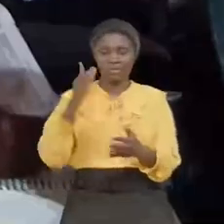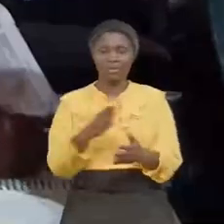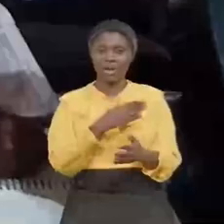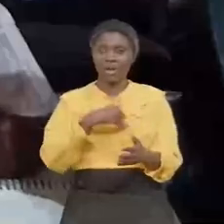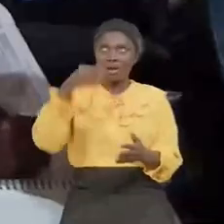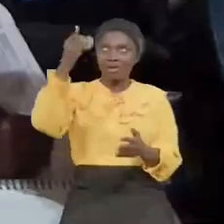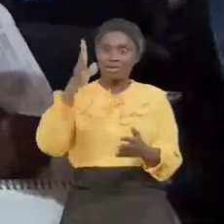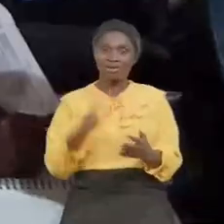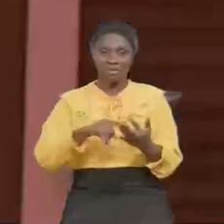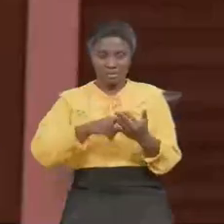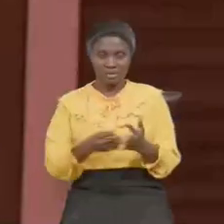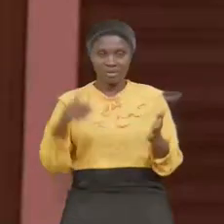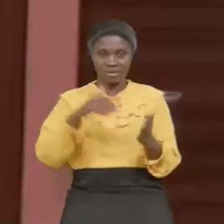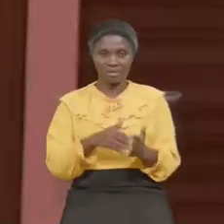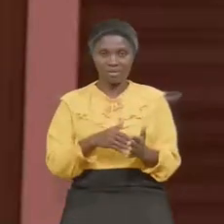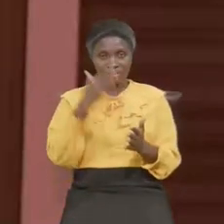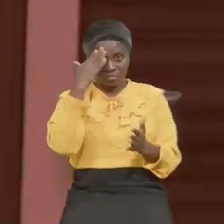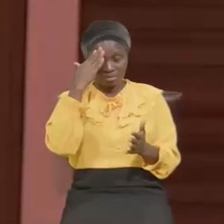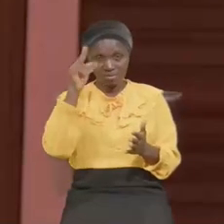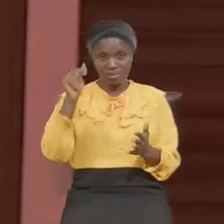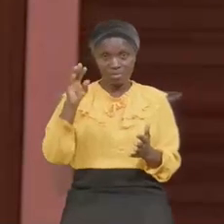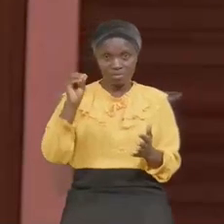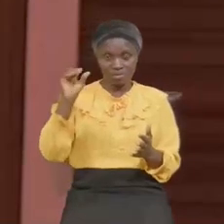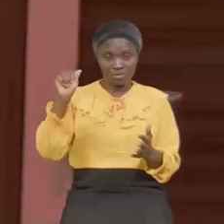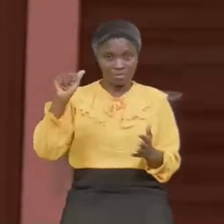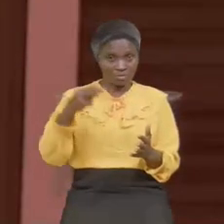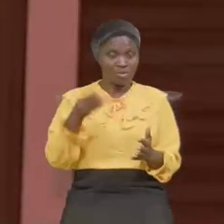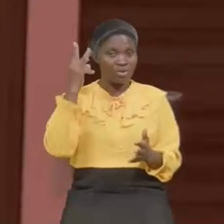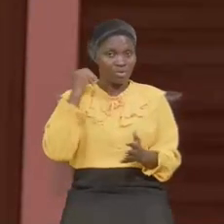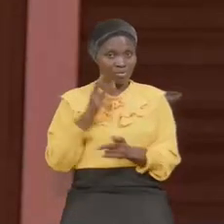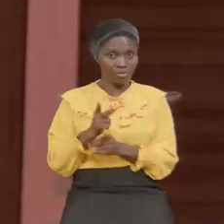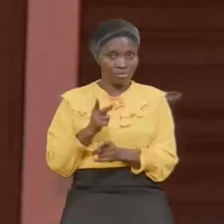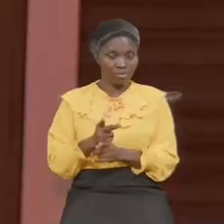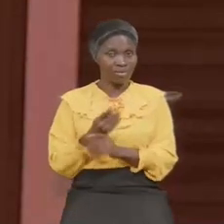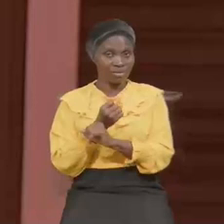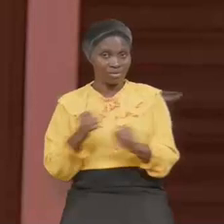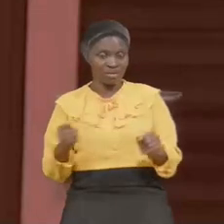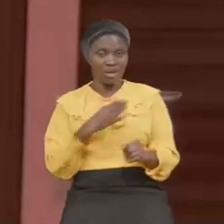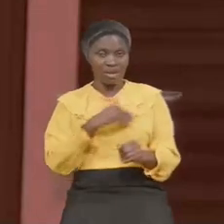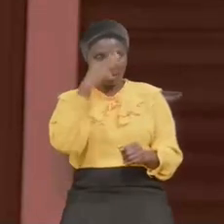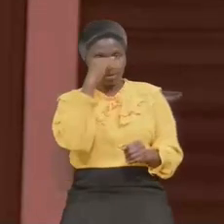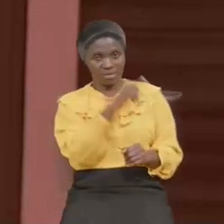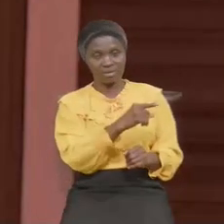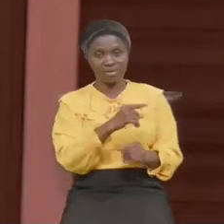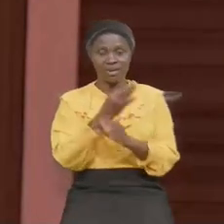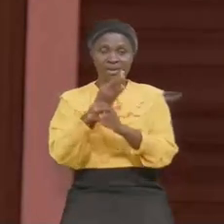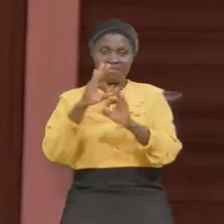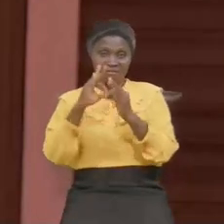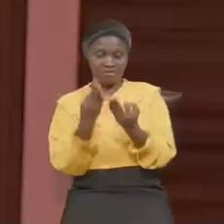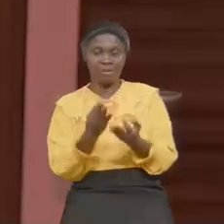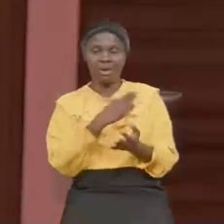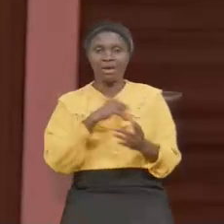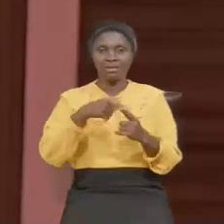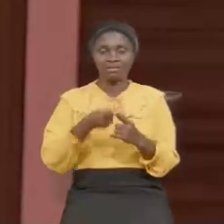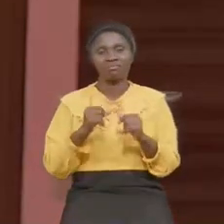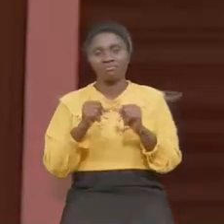Noé a été préservé, sa famille. Plus tard, il a appelé Abraham et il a continué ainsi de suite. Et les enfants